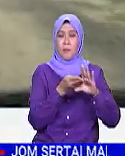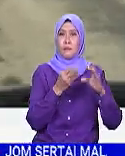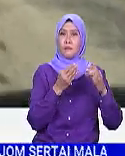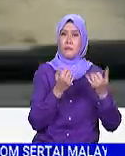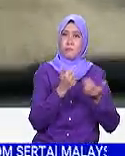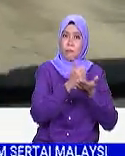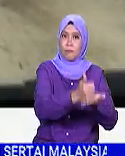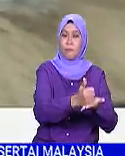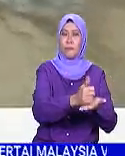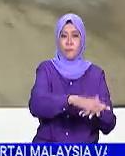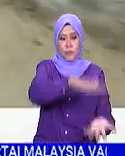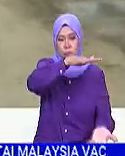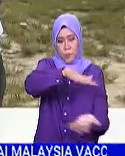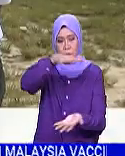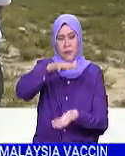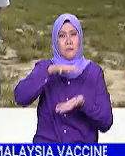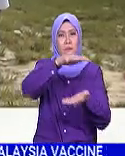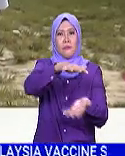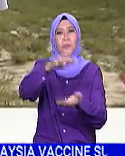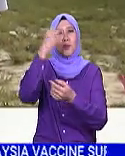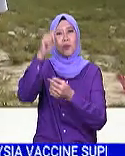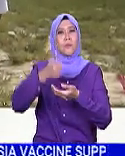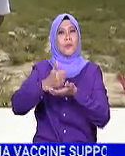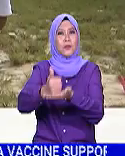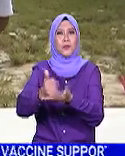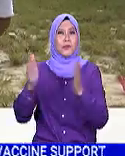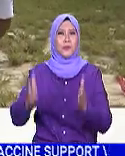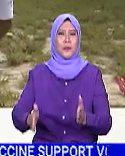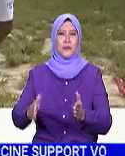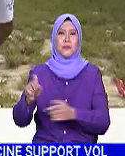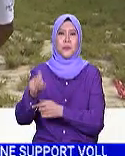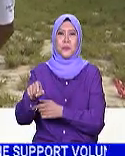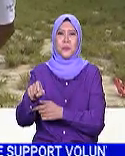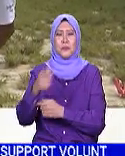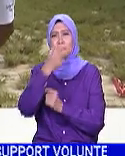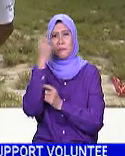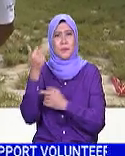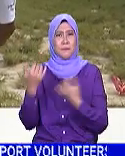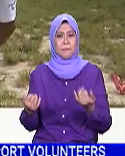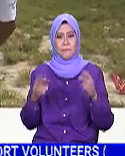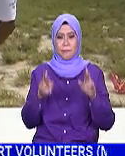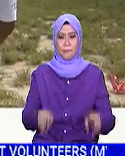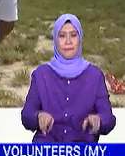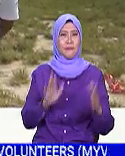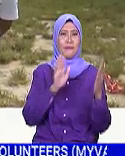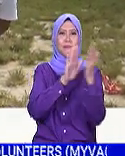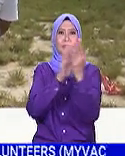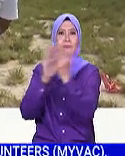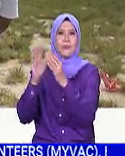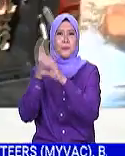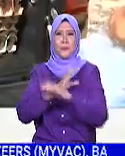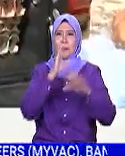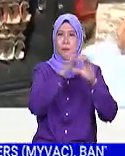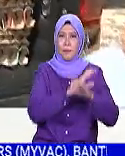ini namun ia akan dibuat secara berterusan untuk membantu golongan yang memerlukan lebih-lebih lagi ketika rakyat masih berhadapan dengan